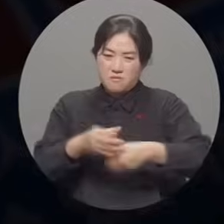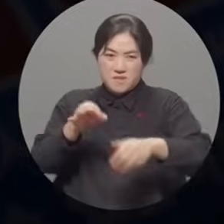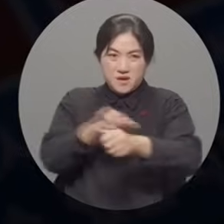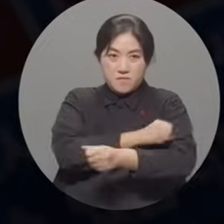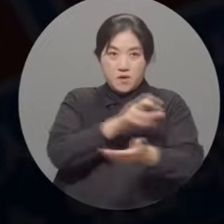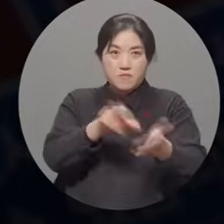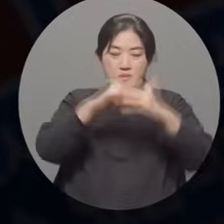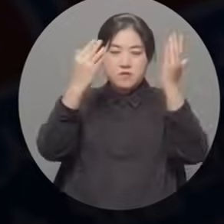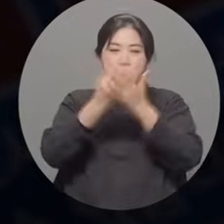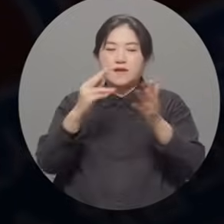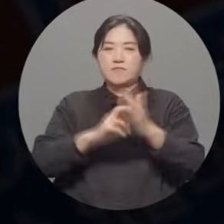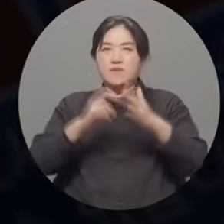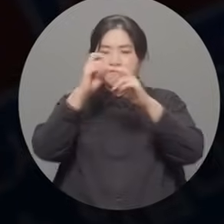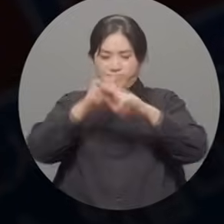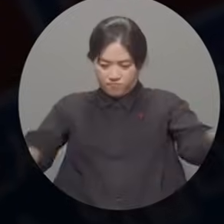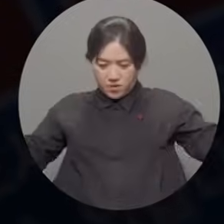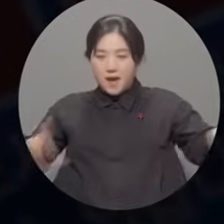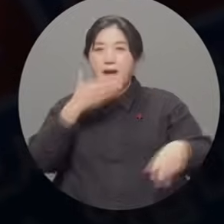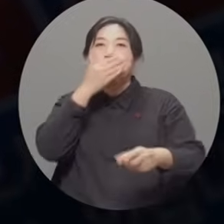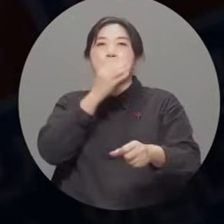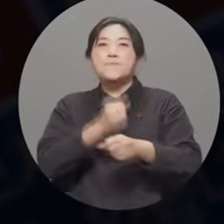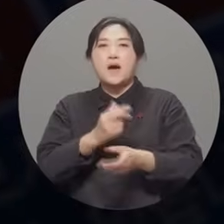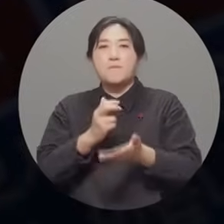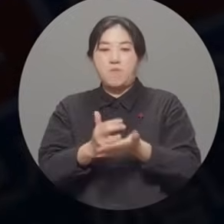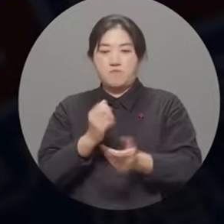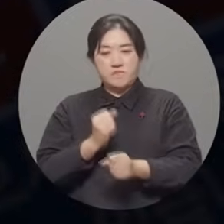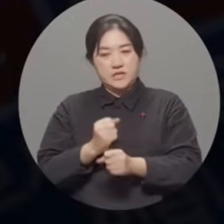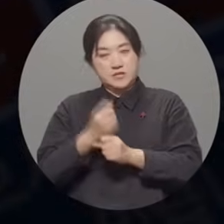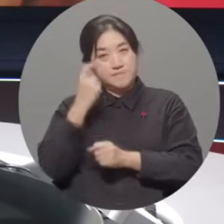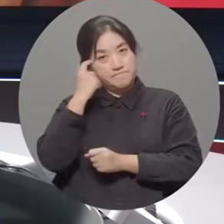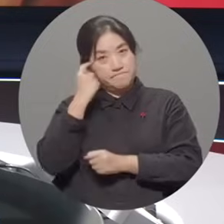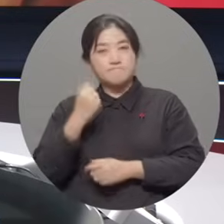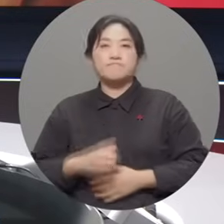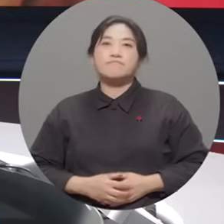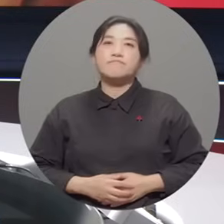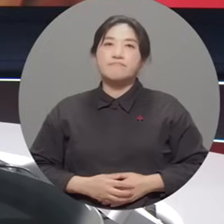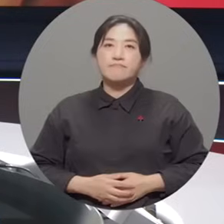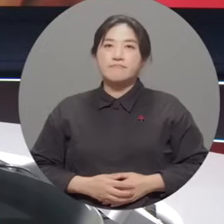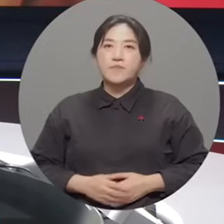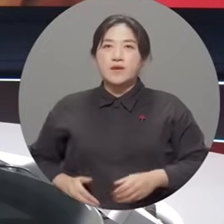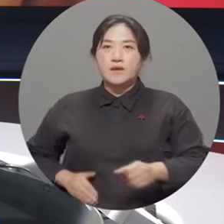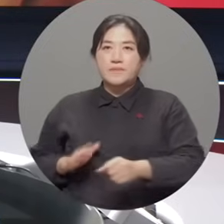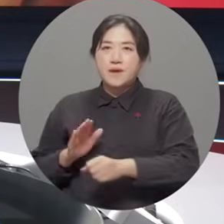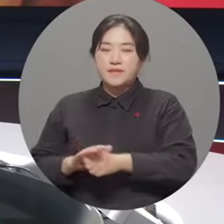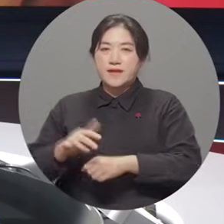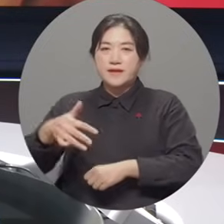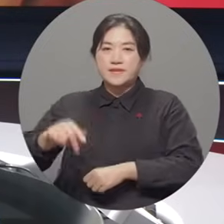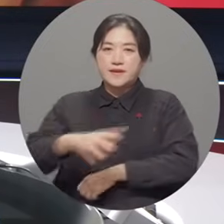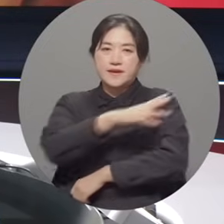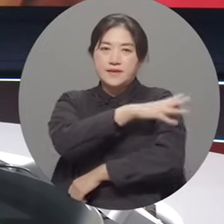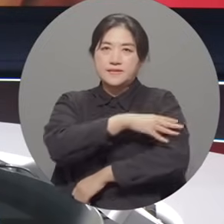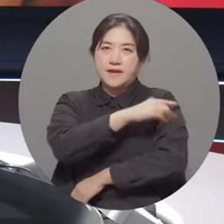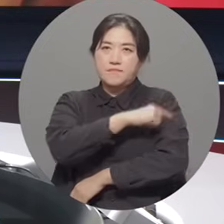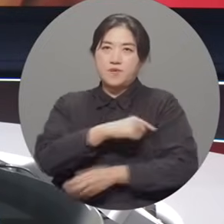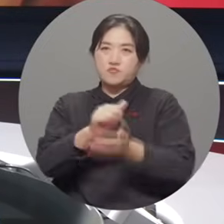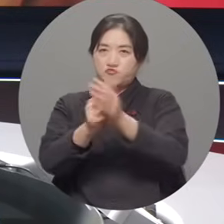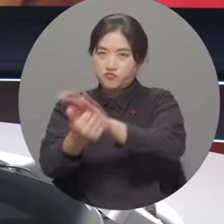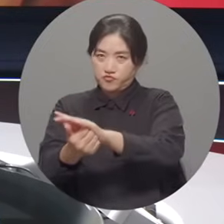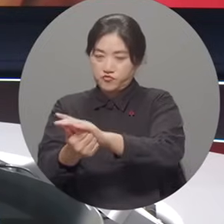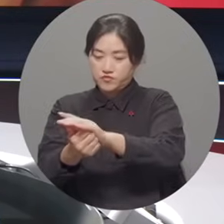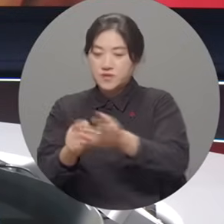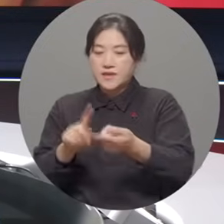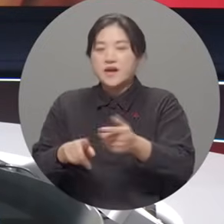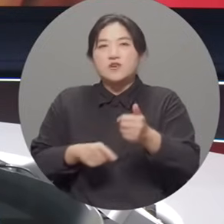개정도 추진할 계획입니다. MBC 뉴스 배주환입니다. 해병대 최상병 순직 사건의